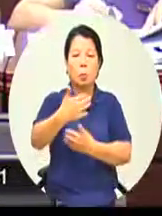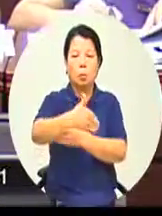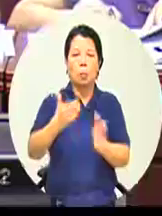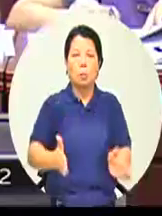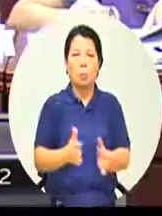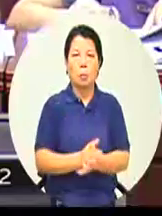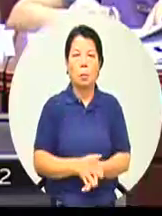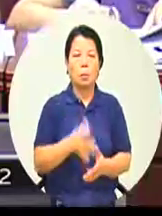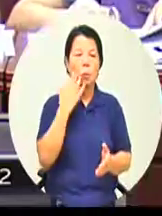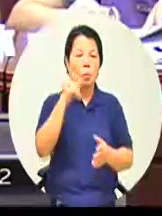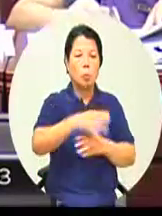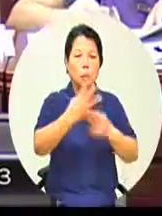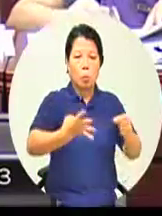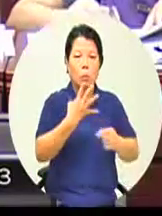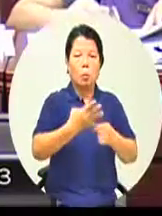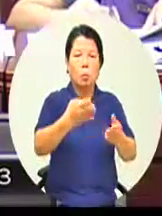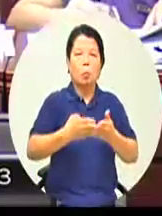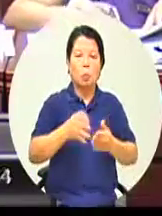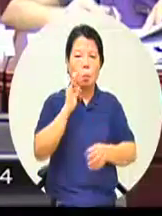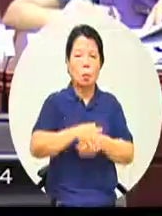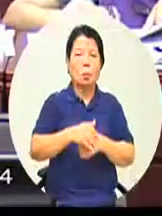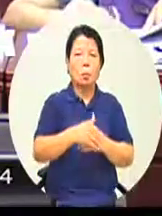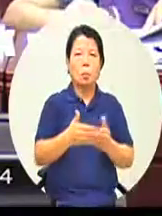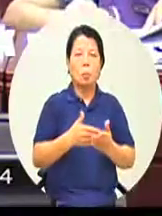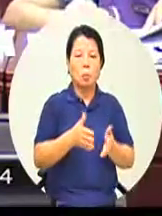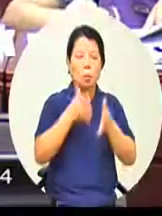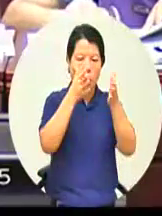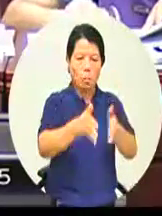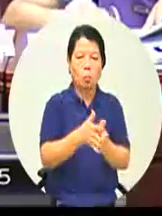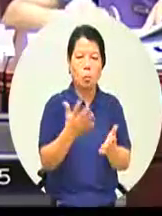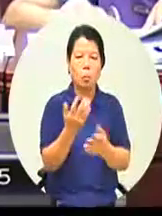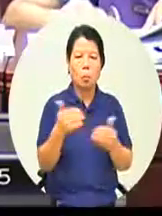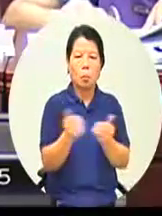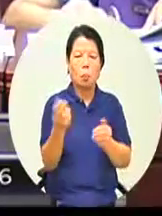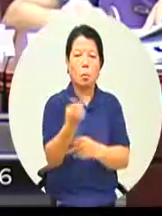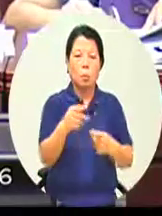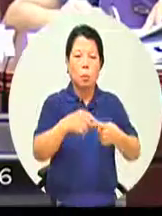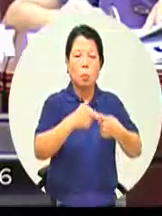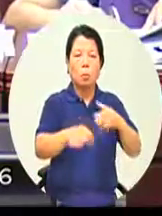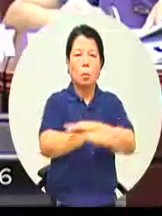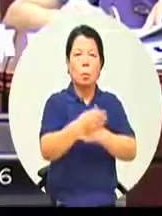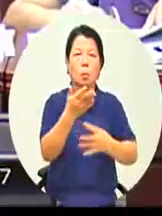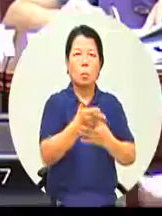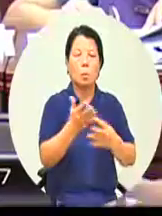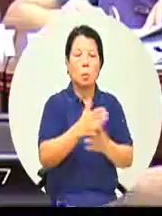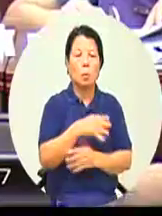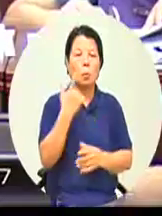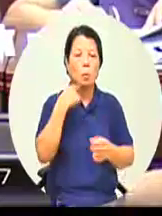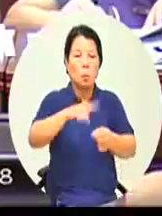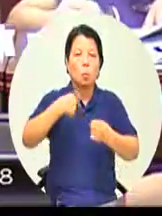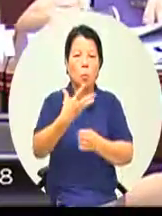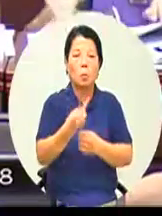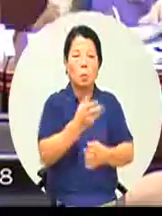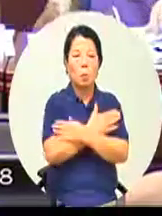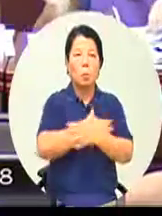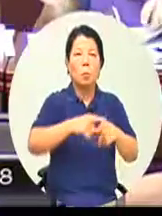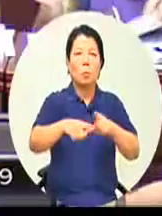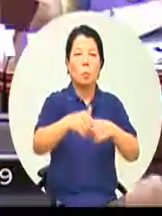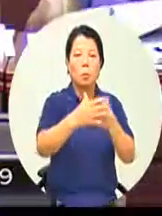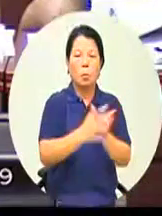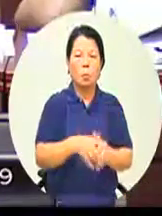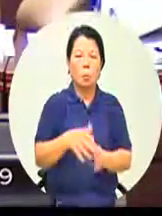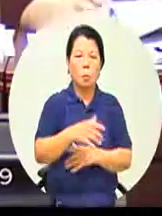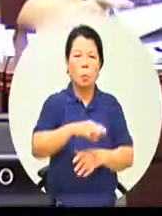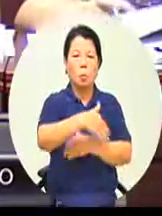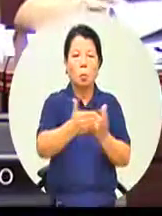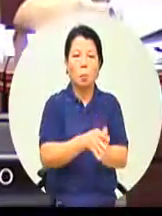318班。那如果4年要完成，我们要面临哪个两个问题？一个就是说空间，如果是非营利幼儿园，大致规模是要